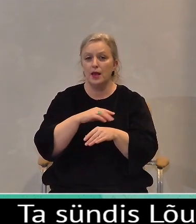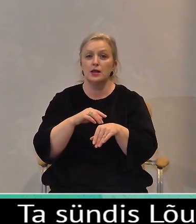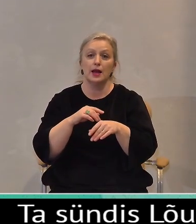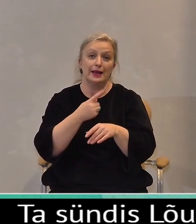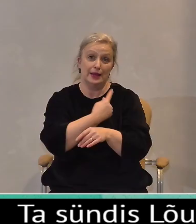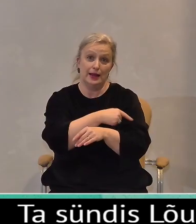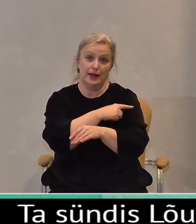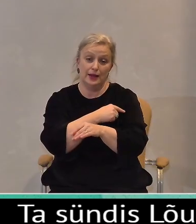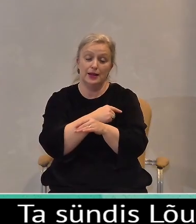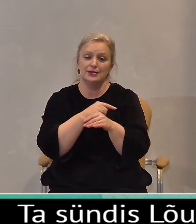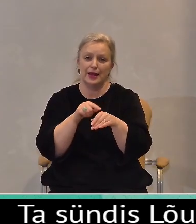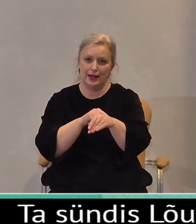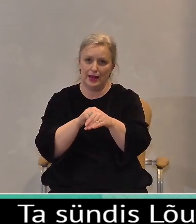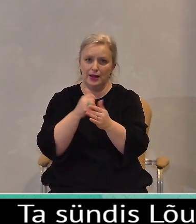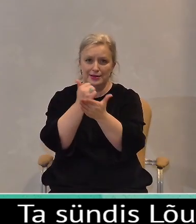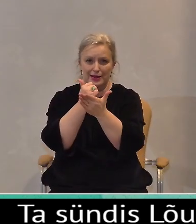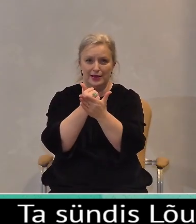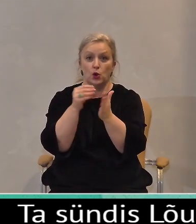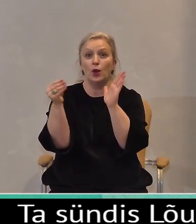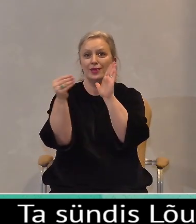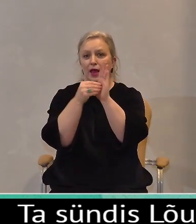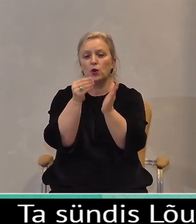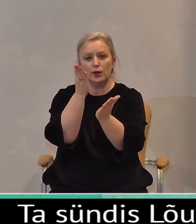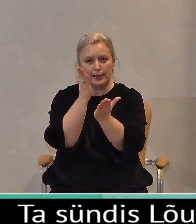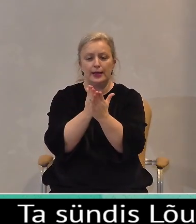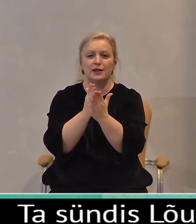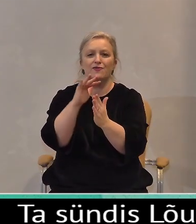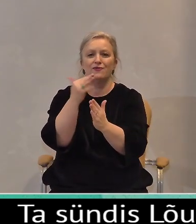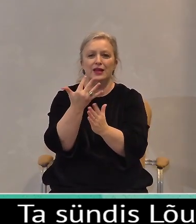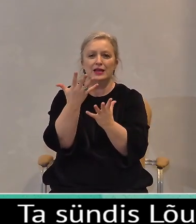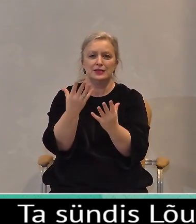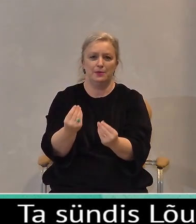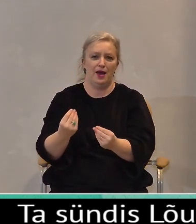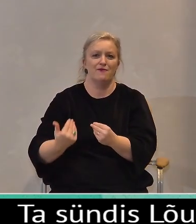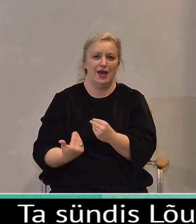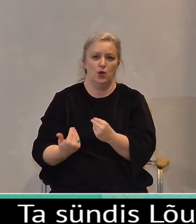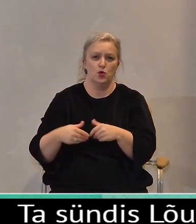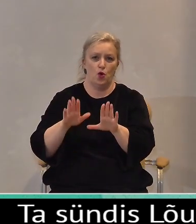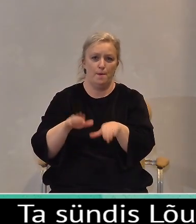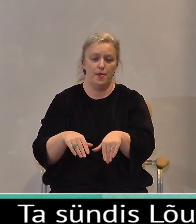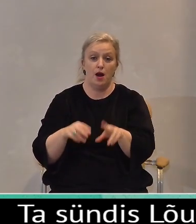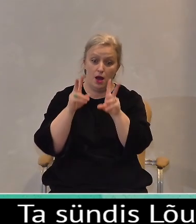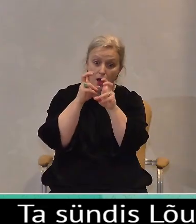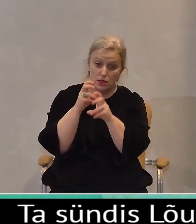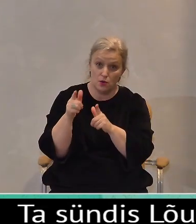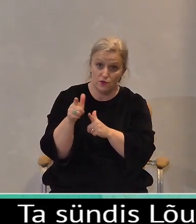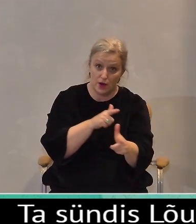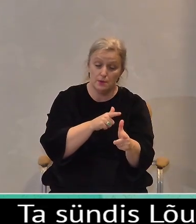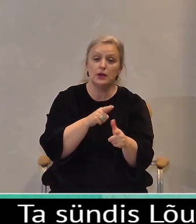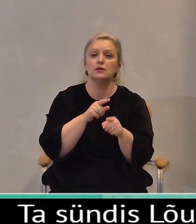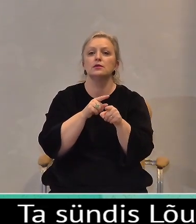geneetikakeskus kinnitas ka selle diagnoosi 5. elupäeval juba siis ka analüüsidega, ehk siis leiti